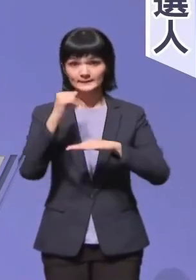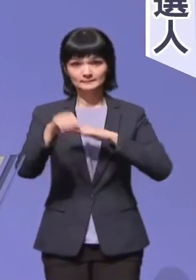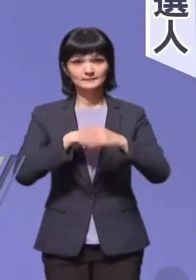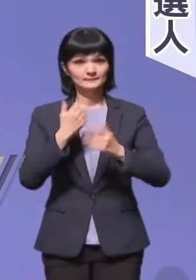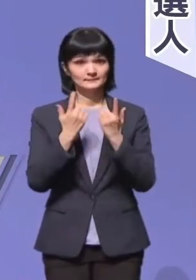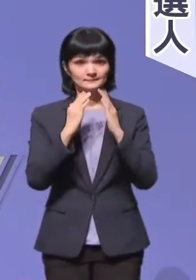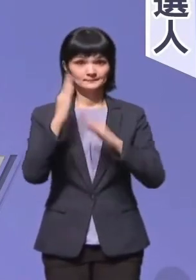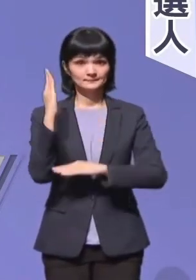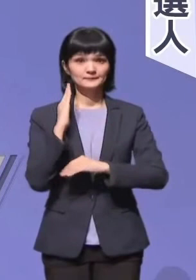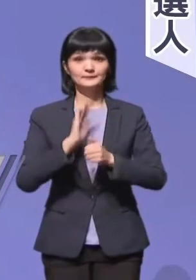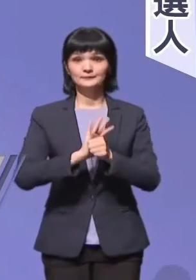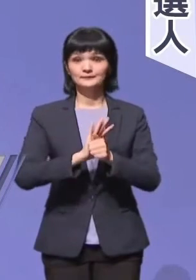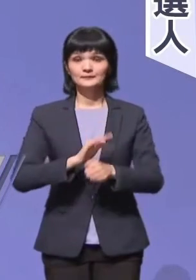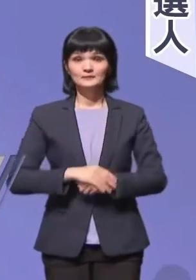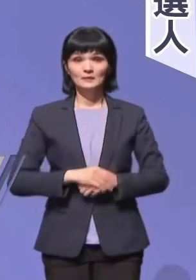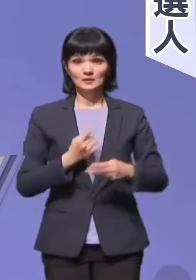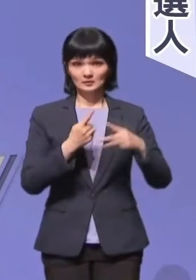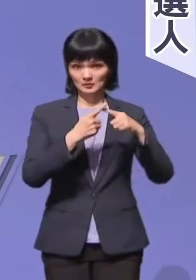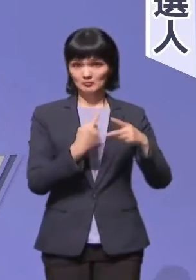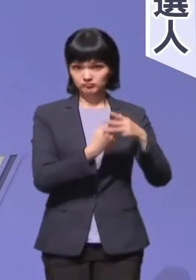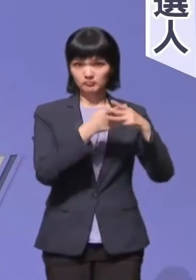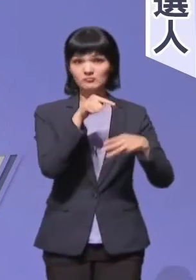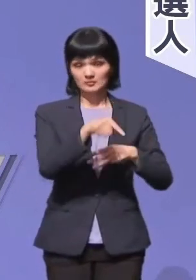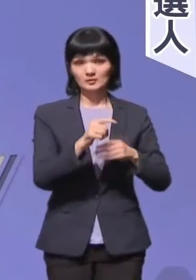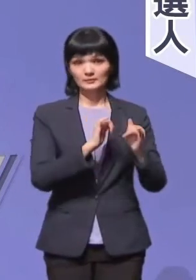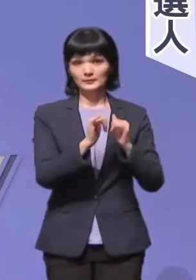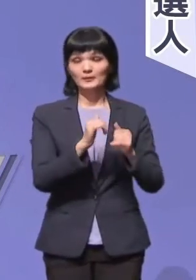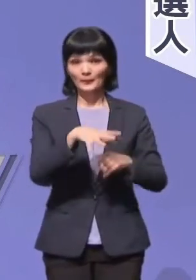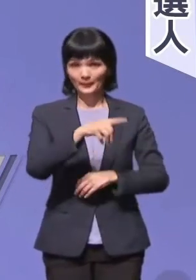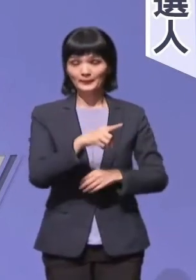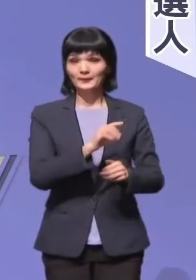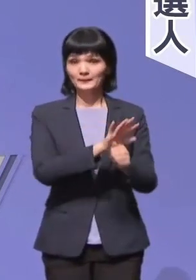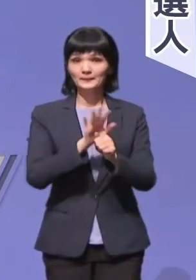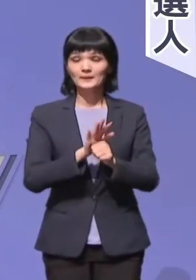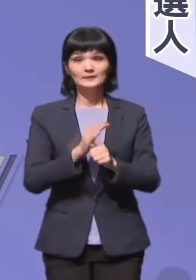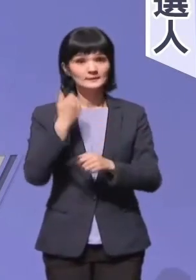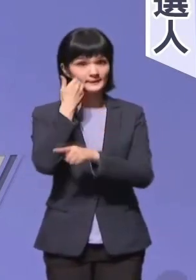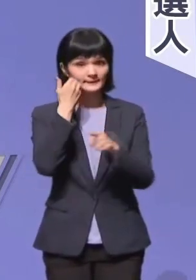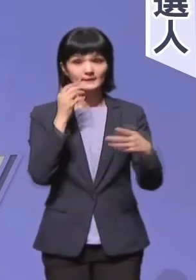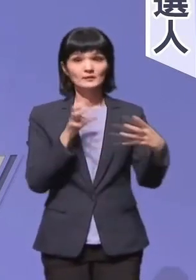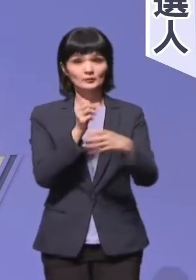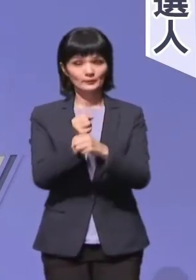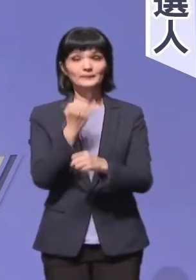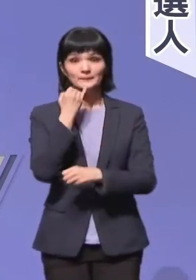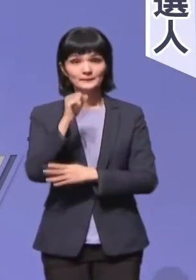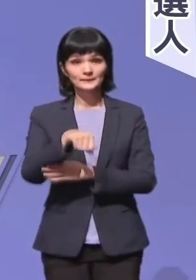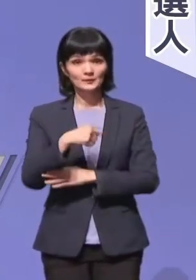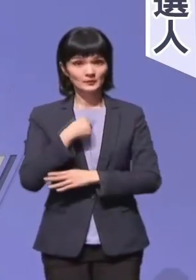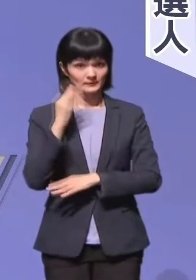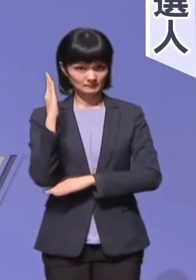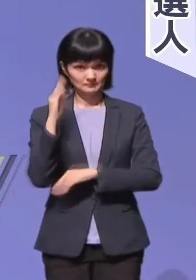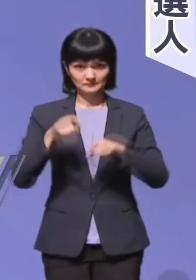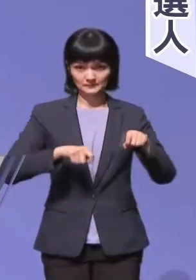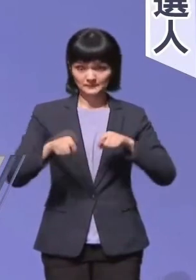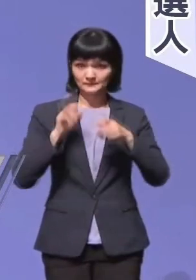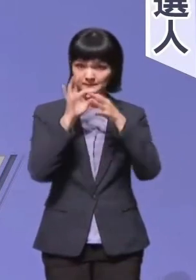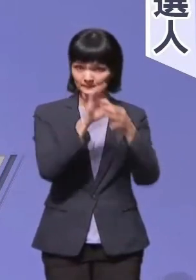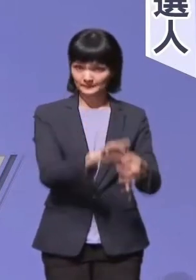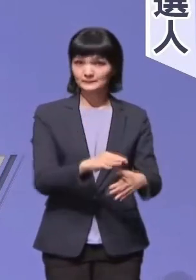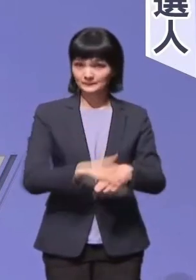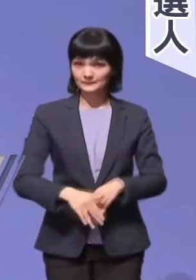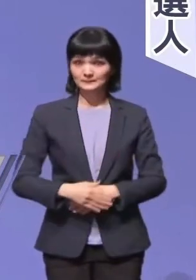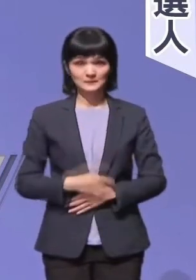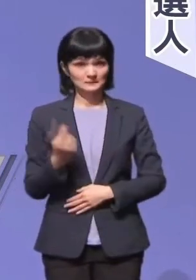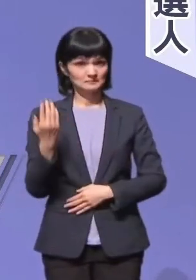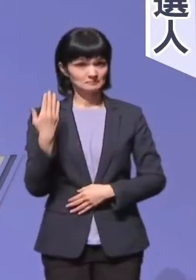来服务。以人为本，市民优先，谁都可以合作。我相信市政是延续的，我要承前启后，